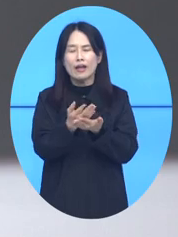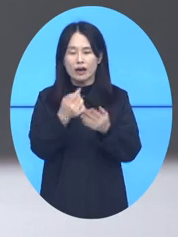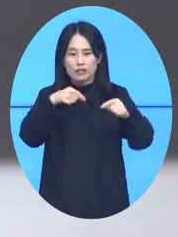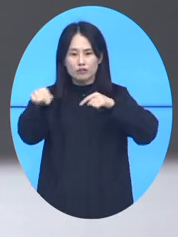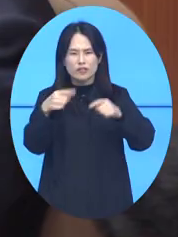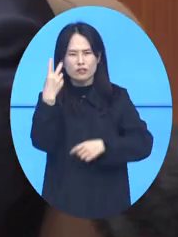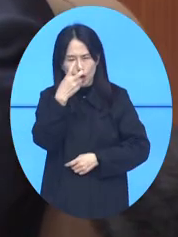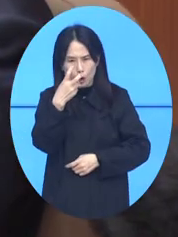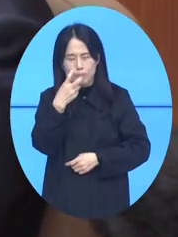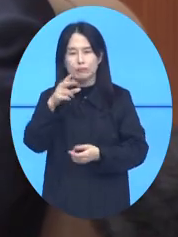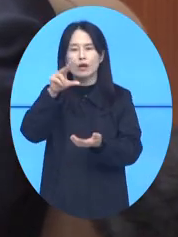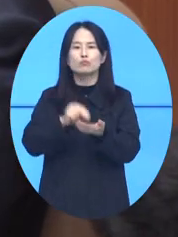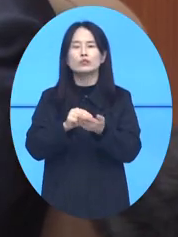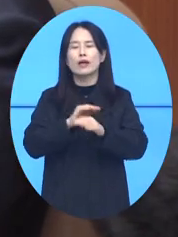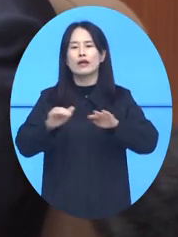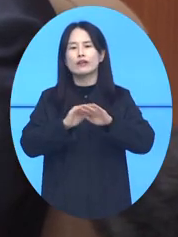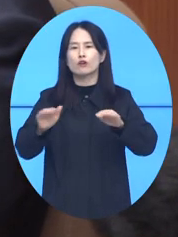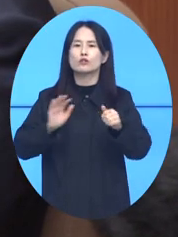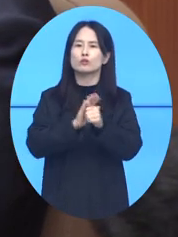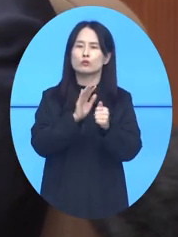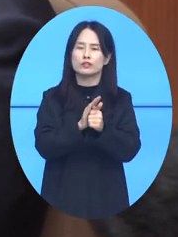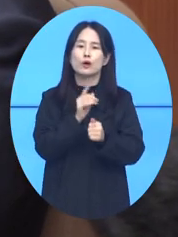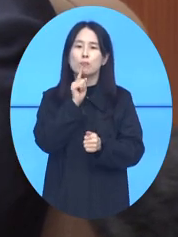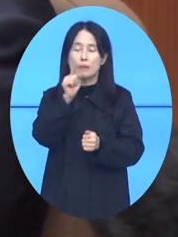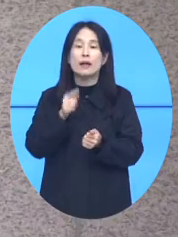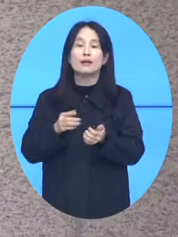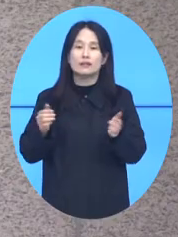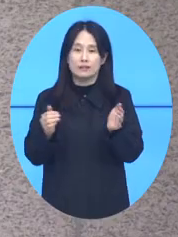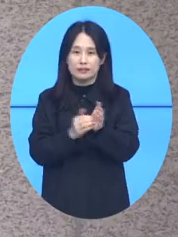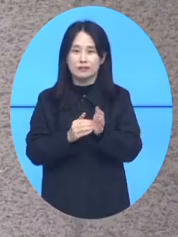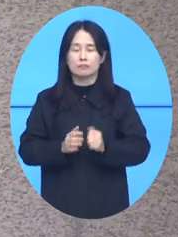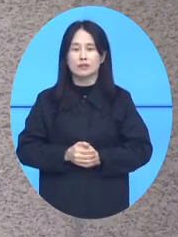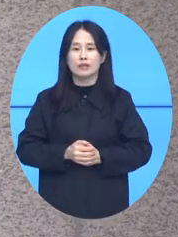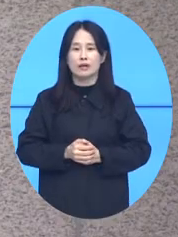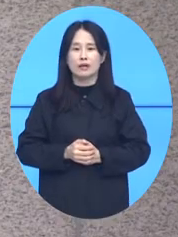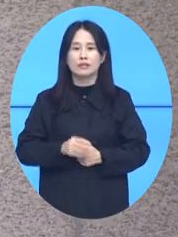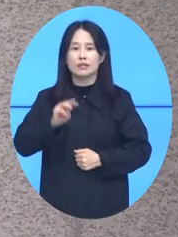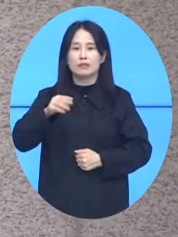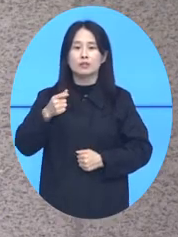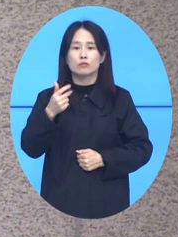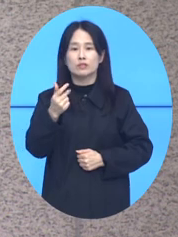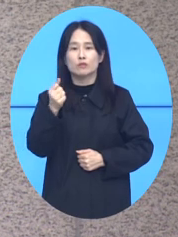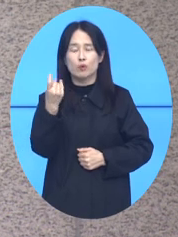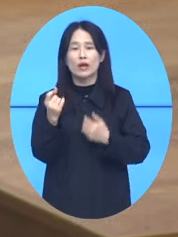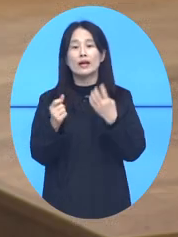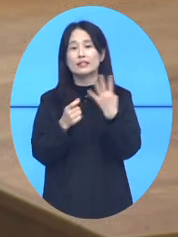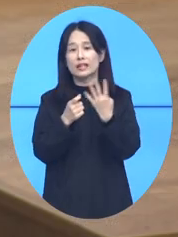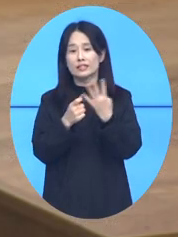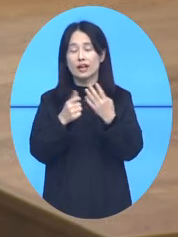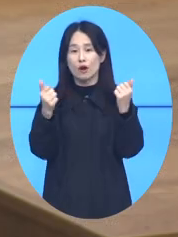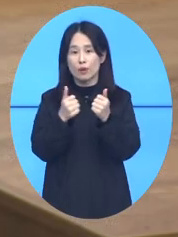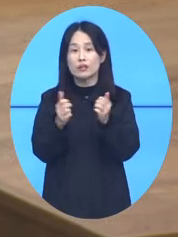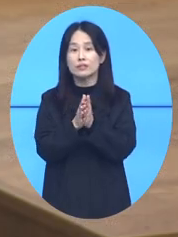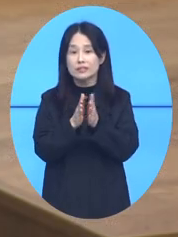점검하고 현안 해결을 촉구했습니다. 경기도의회는 오는 23일 제367회 임시회 4차 본회의를